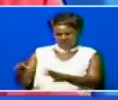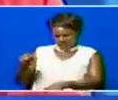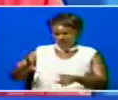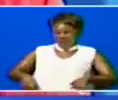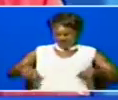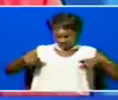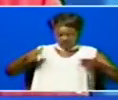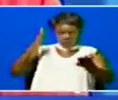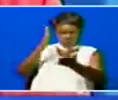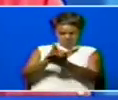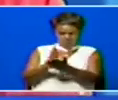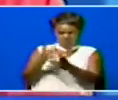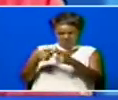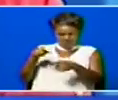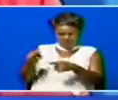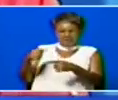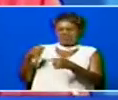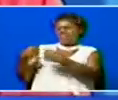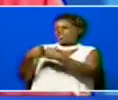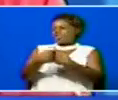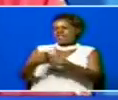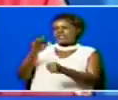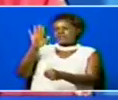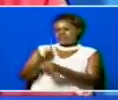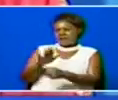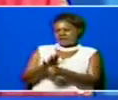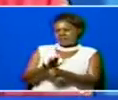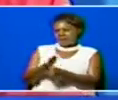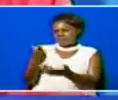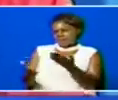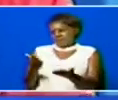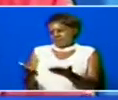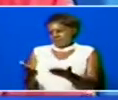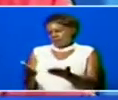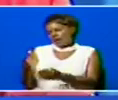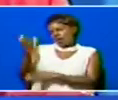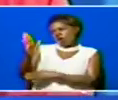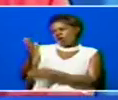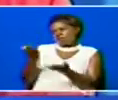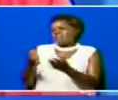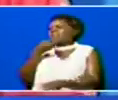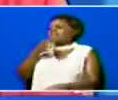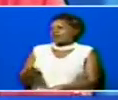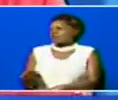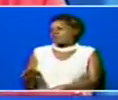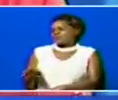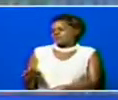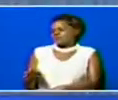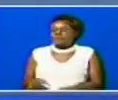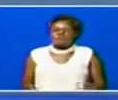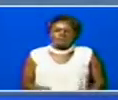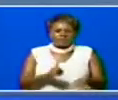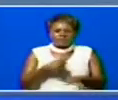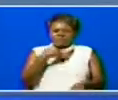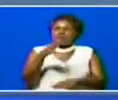hai, but hata wanapitia challenges ambapo pia naweza sema pande ya Mungu ni laana. Yeah. Na kwa hivyo